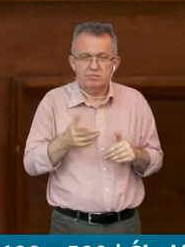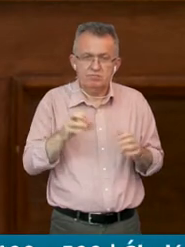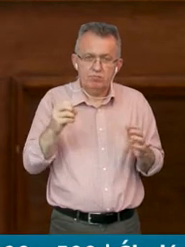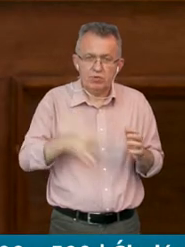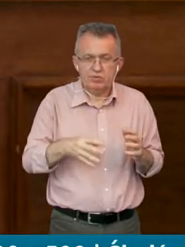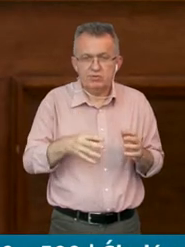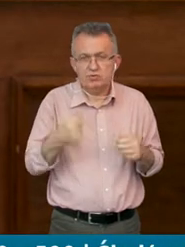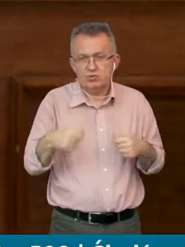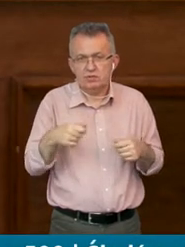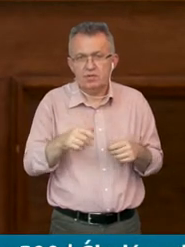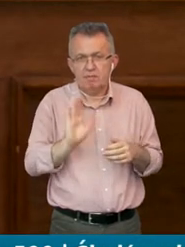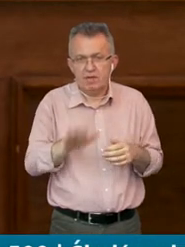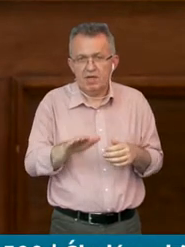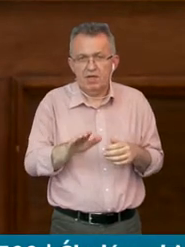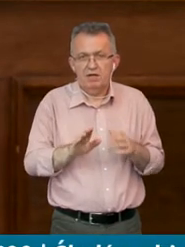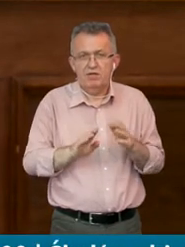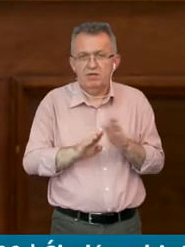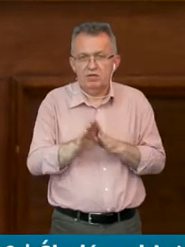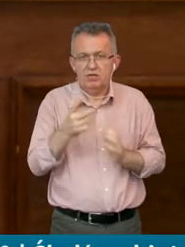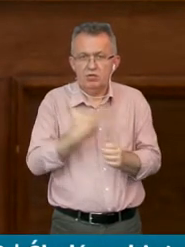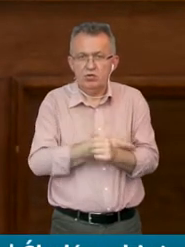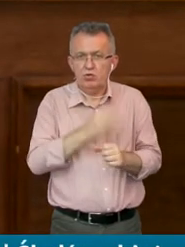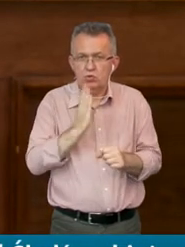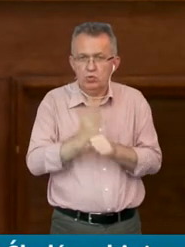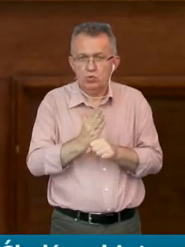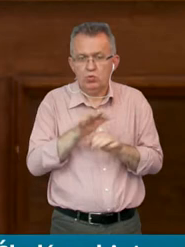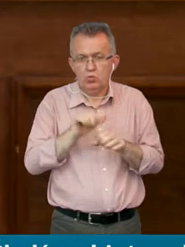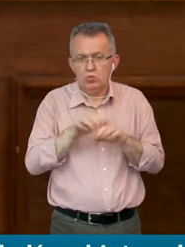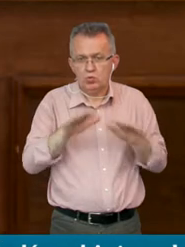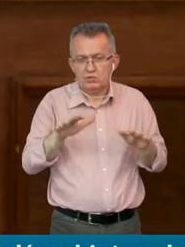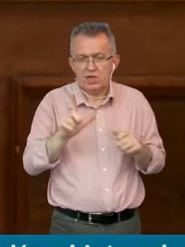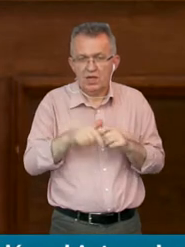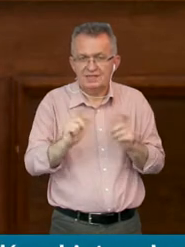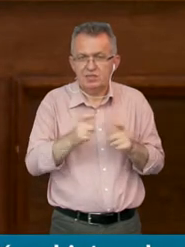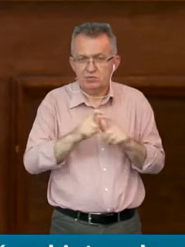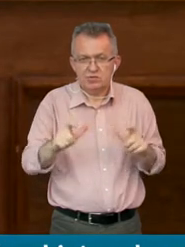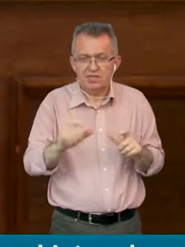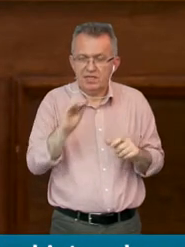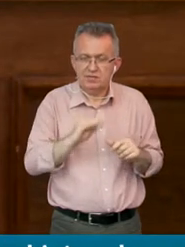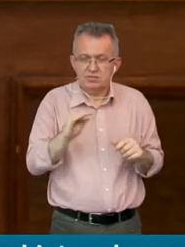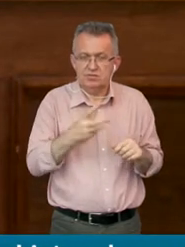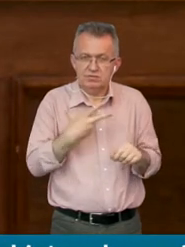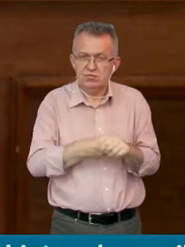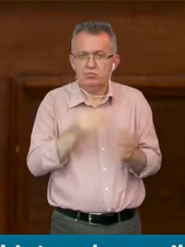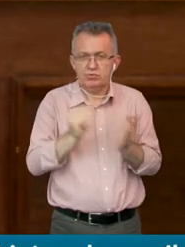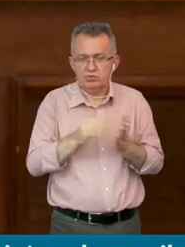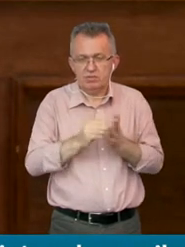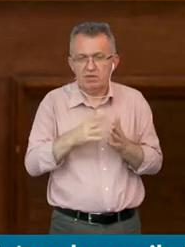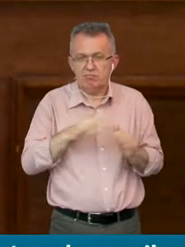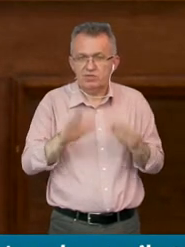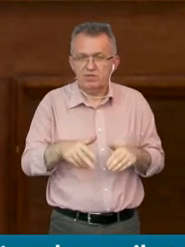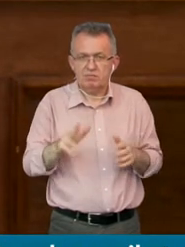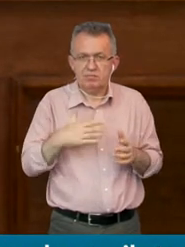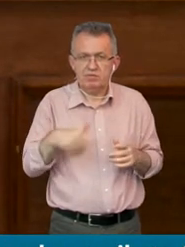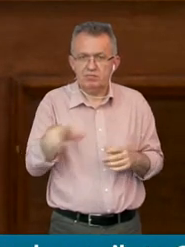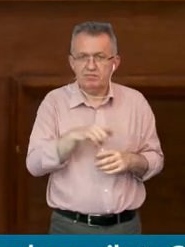pogorszyć. Szczecin akurat ma dość wysoki stopień wyszczepień, ale jeszcze cały czas nie jest to taka liczba, która pozwoliłaby powiedzieć, że